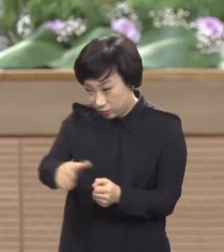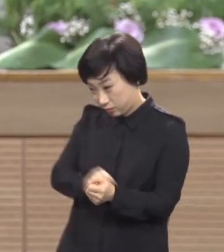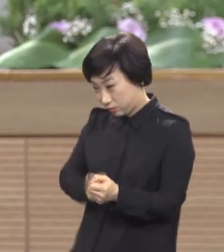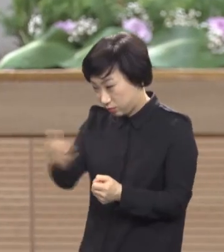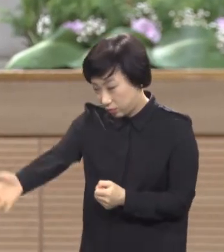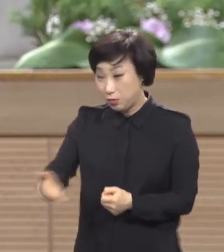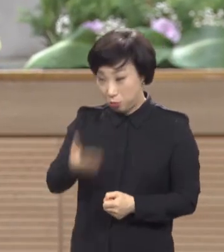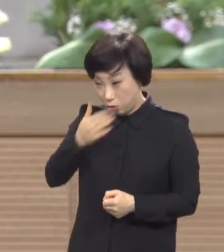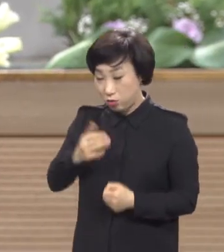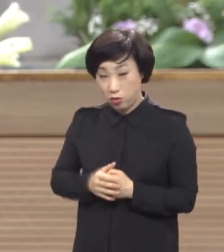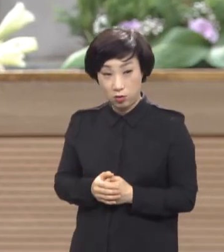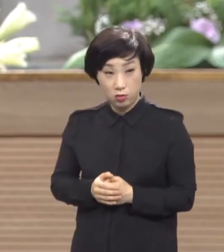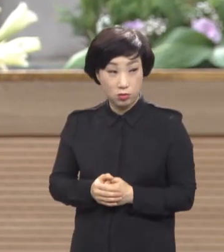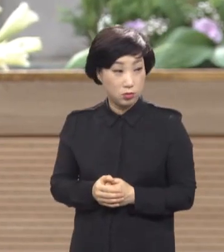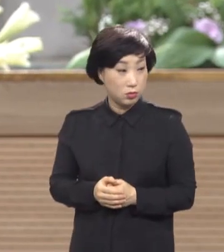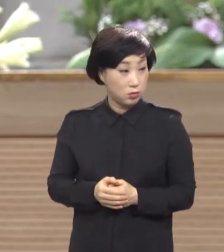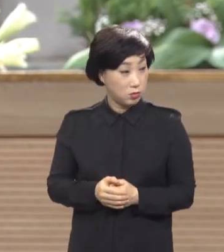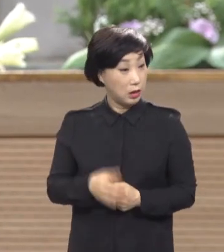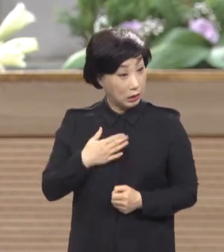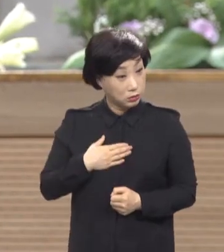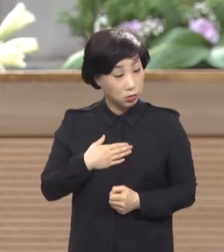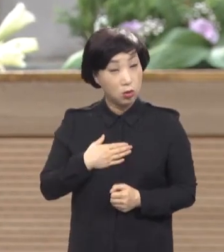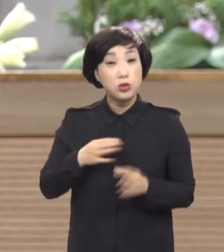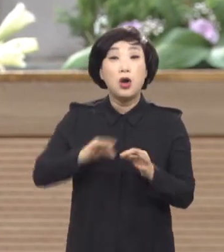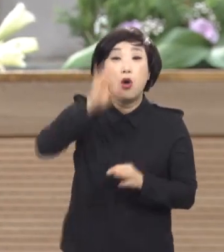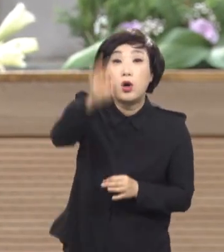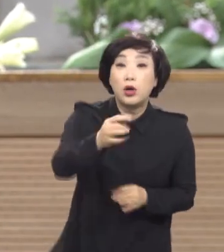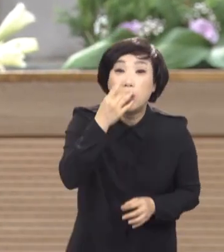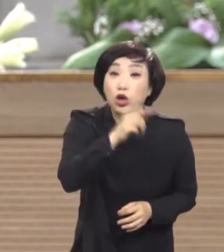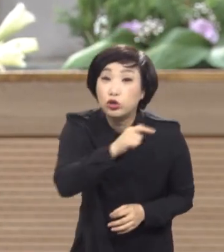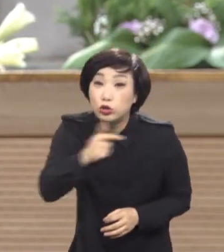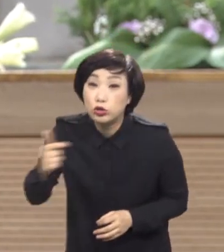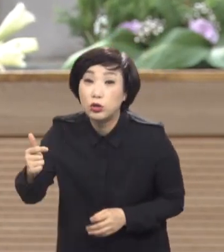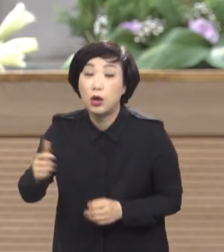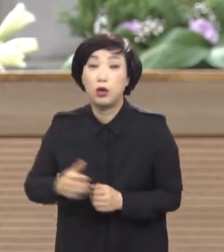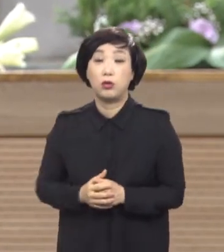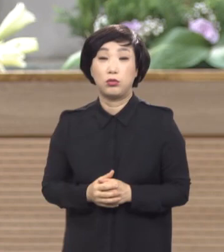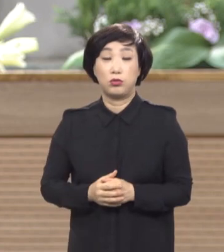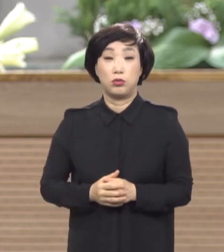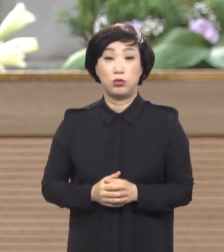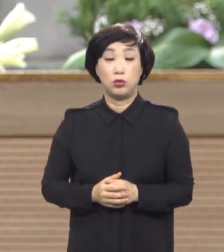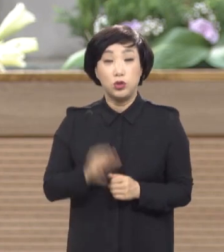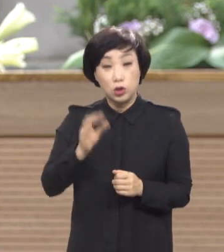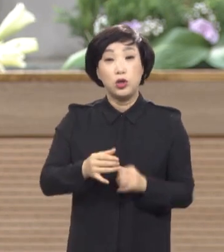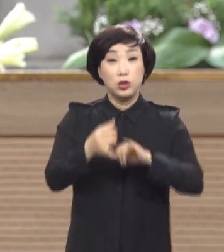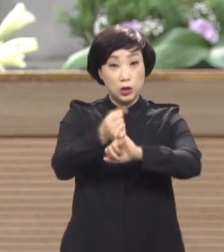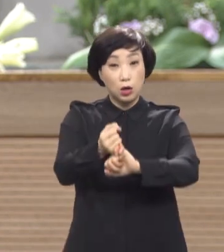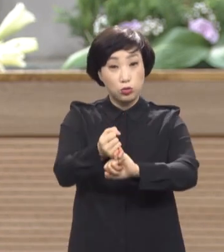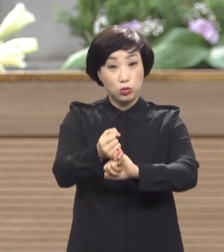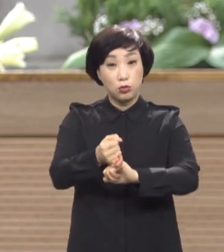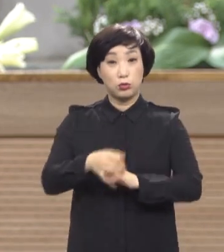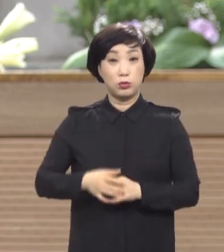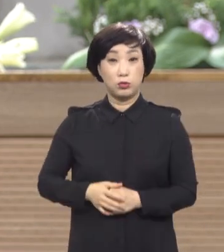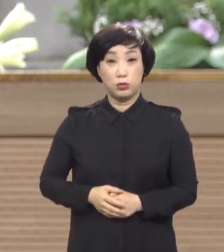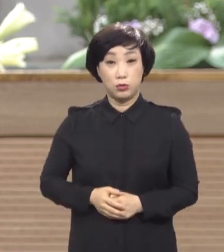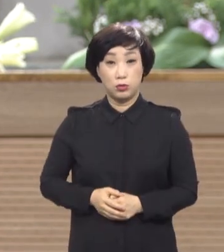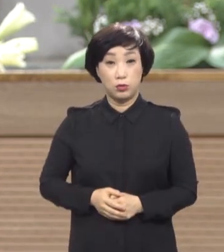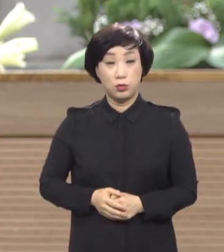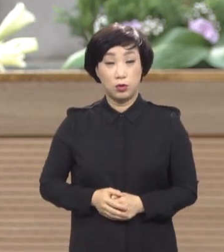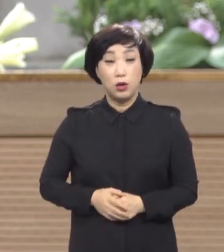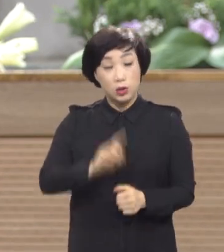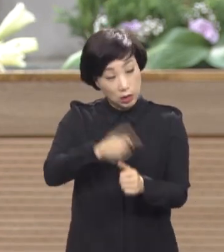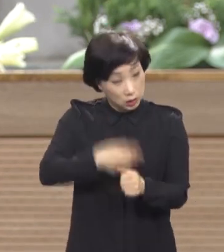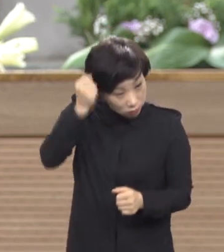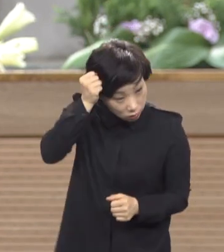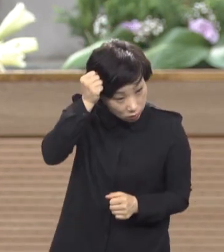이거 영원한 양식이야 이거 약속된 거야 그래